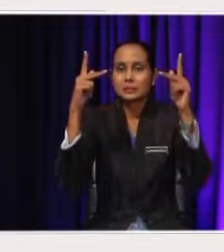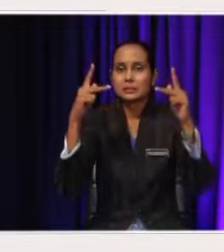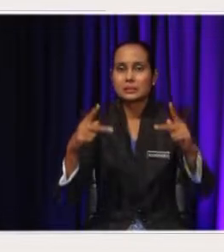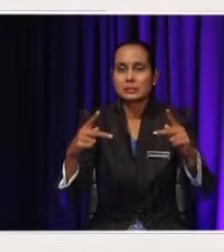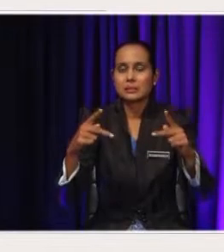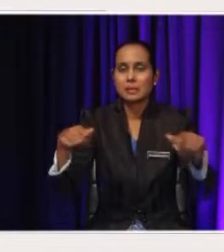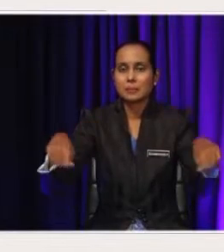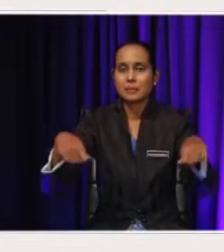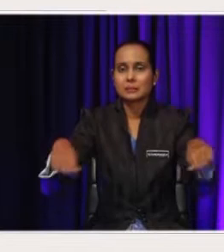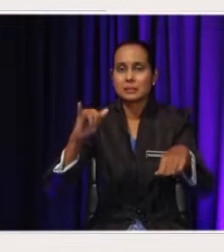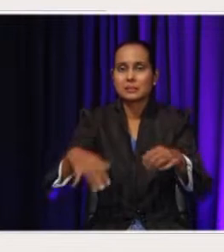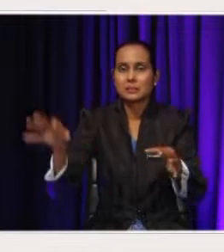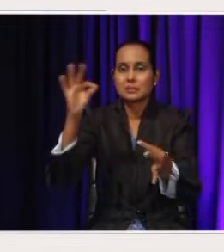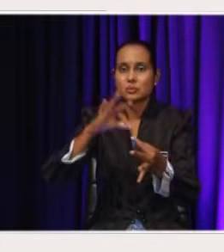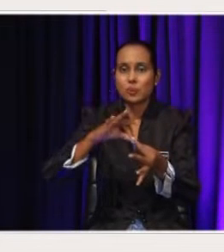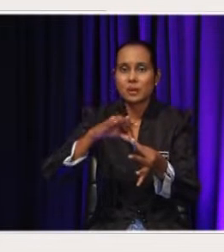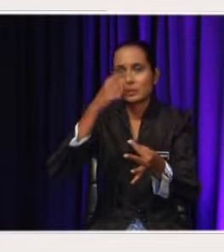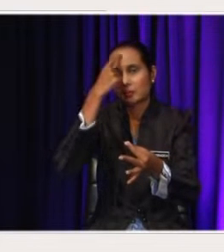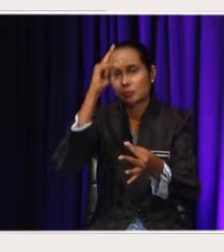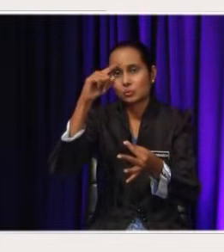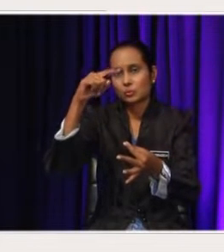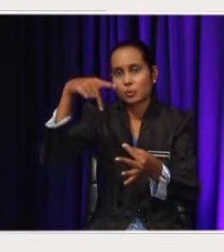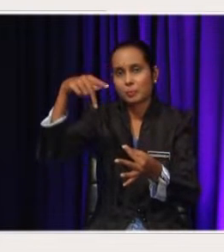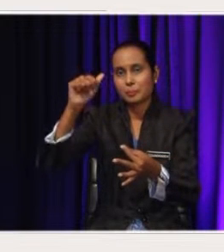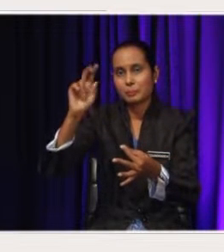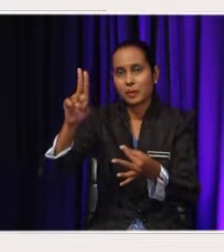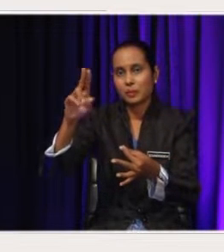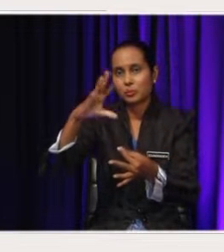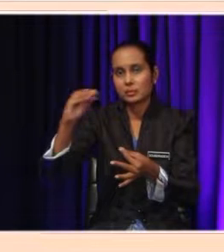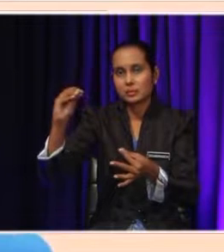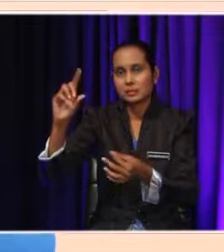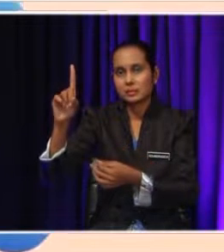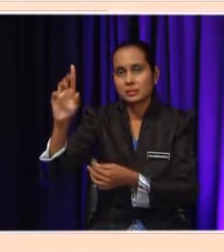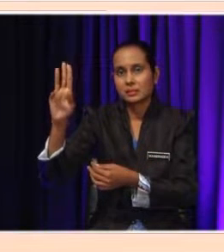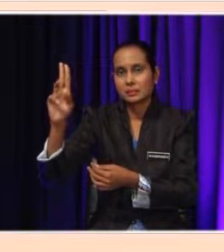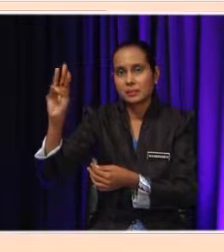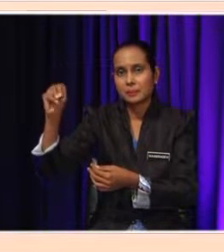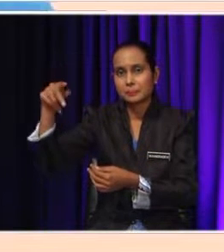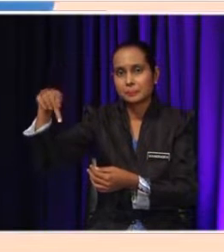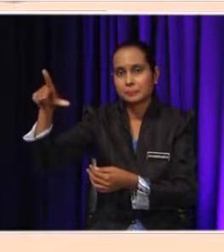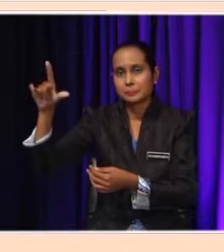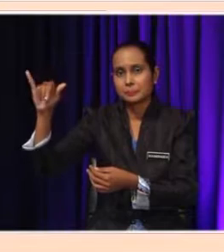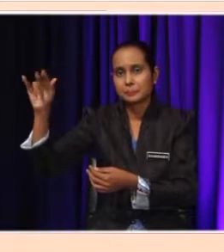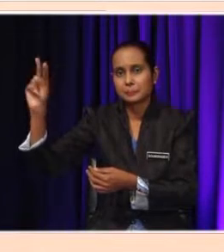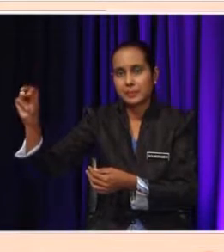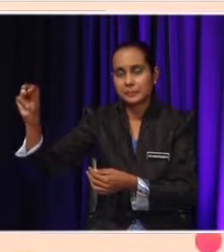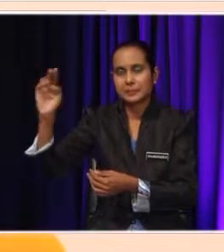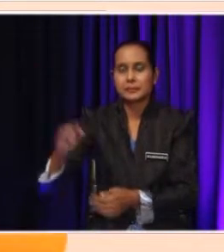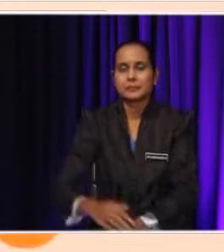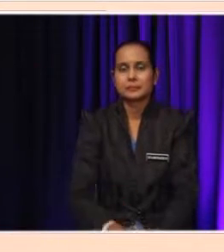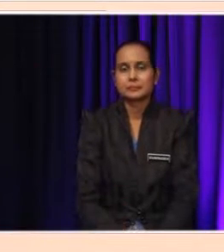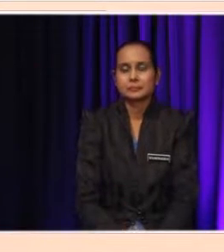yang paling sesuai untuk Paw dan dumpling PAUD dan dumpling nah ini saya ingat coba